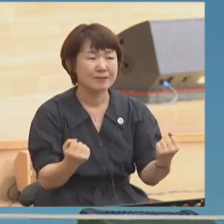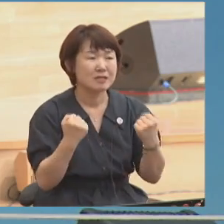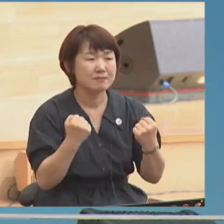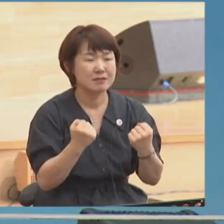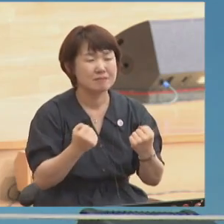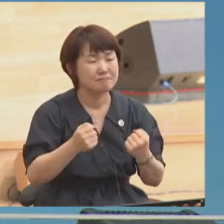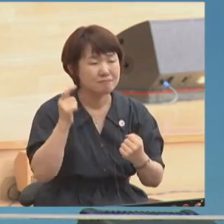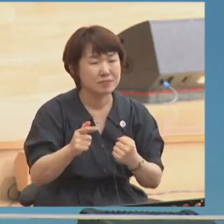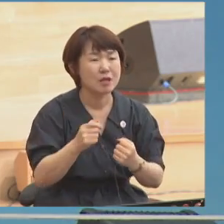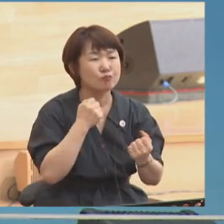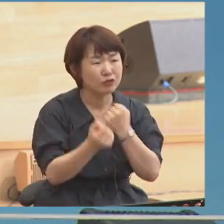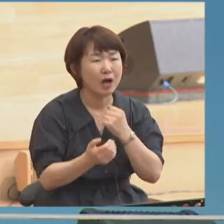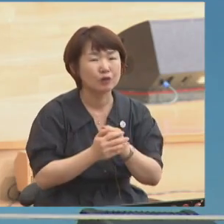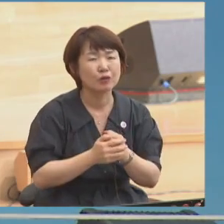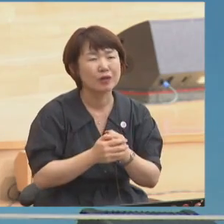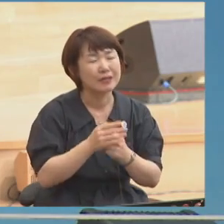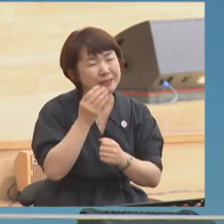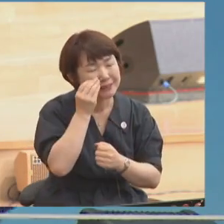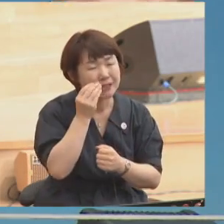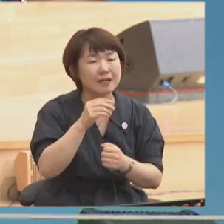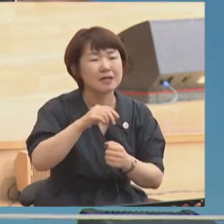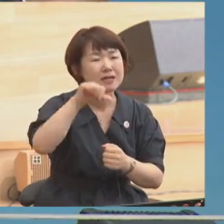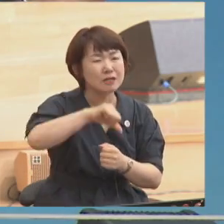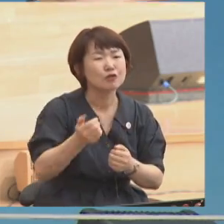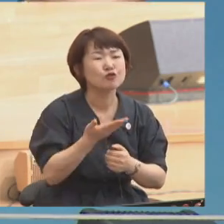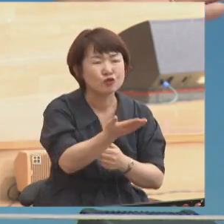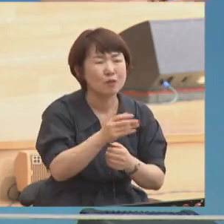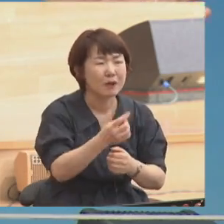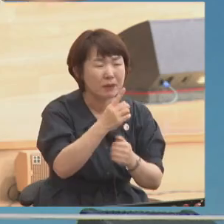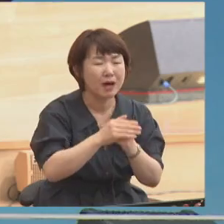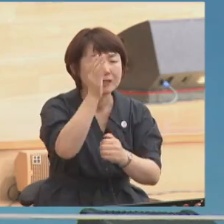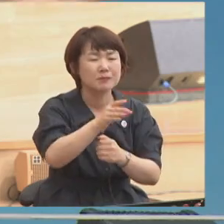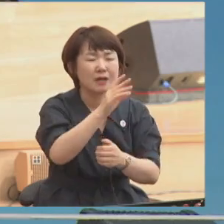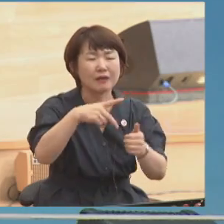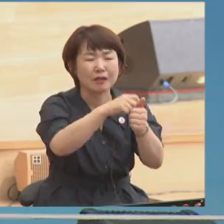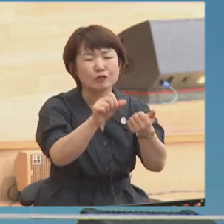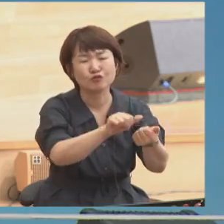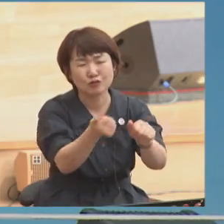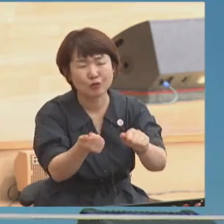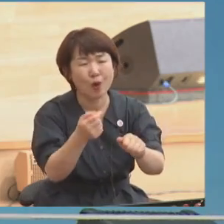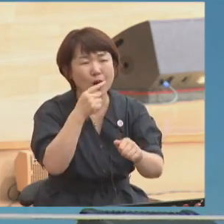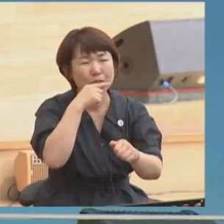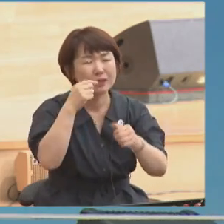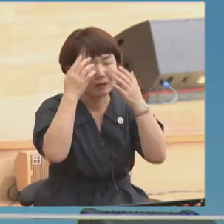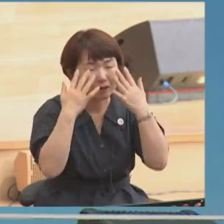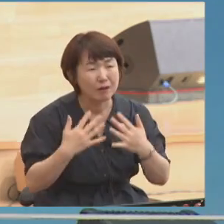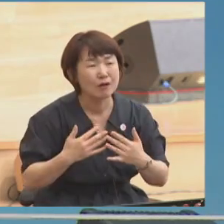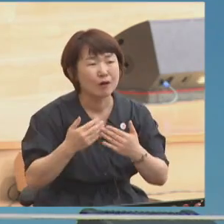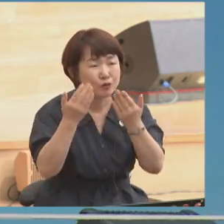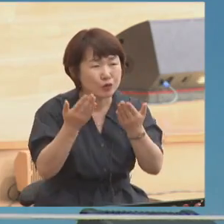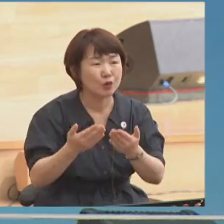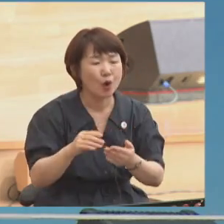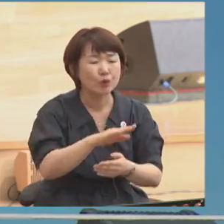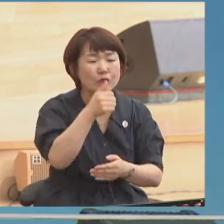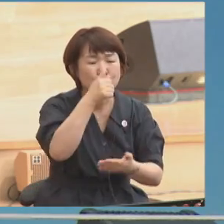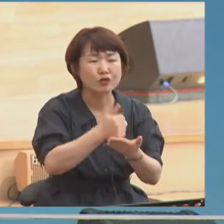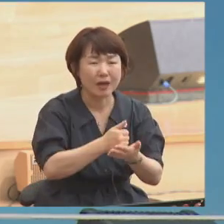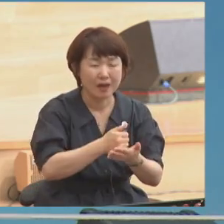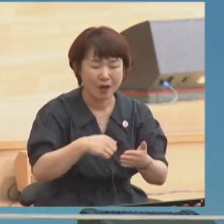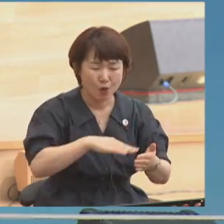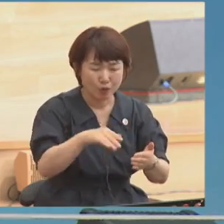불구하고 일부러 저주심으로 말미암아 십자가에 달려 돌아가셔서 피를 흘려주셔서 우리의 죄에서